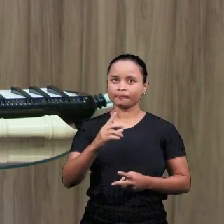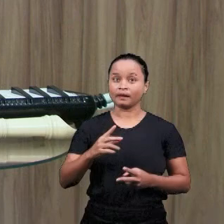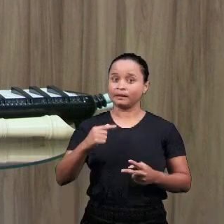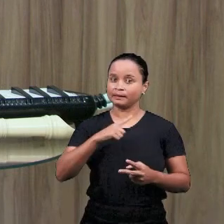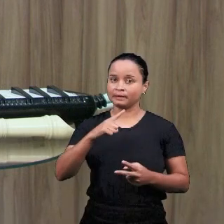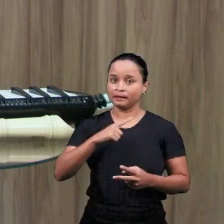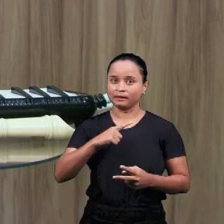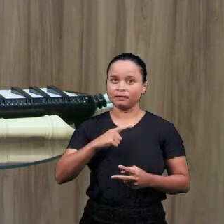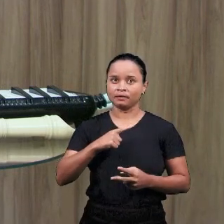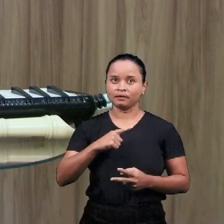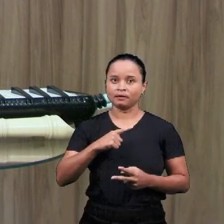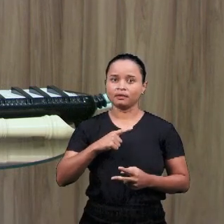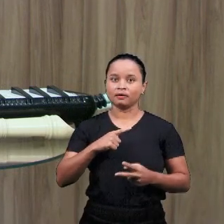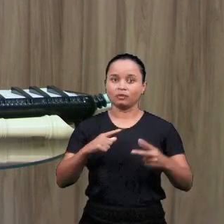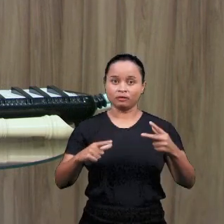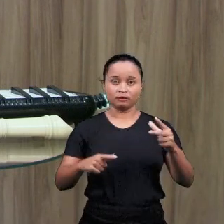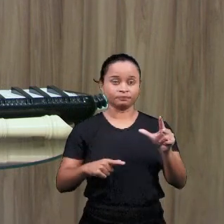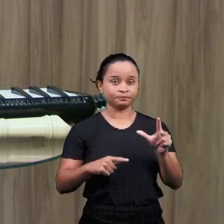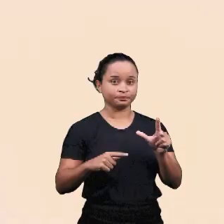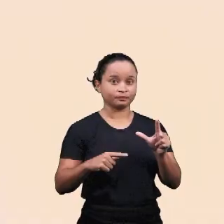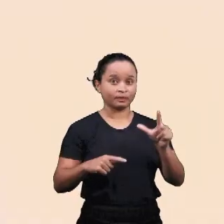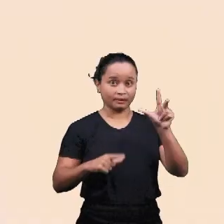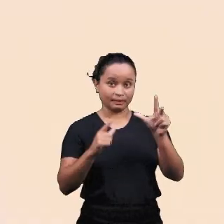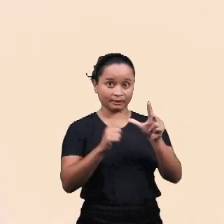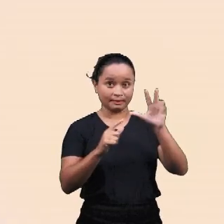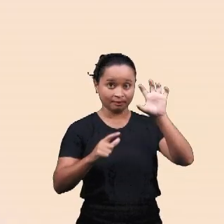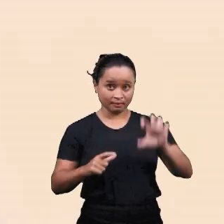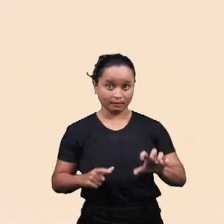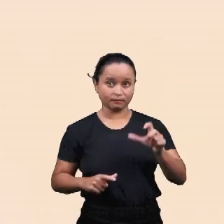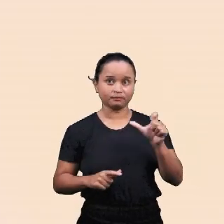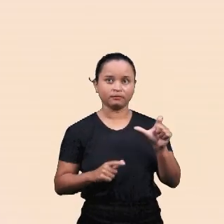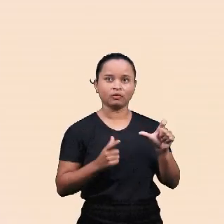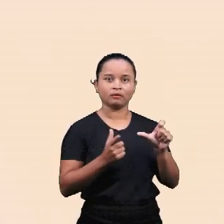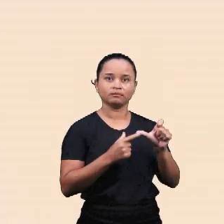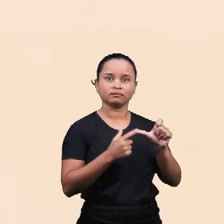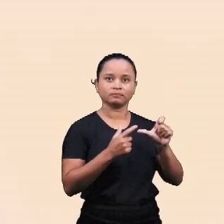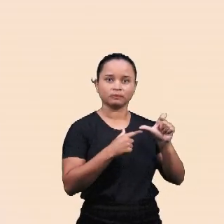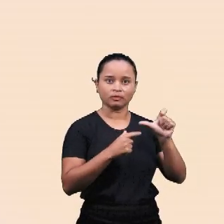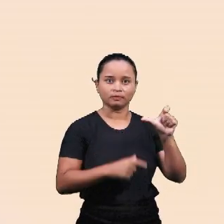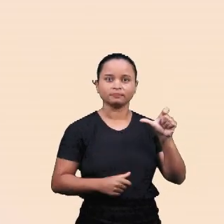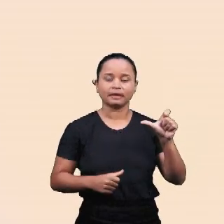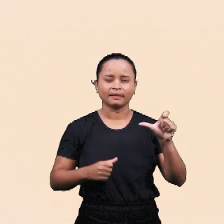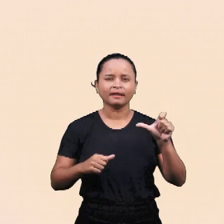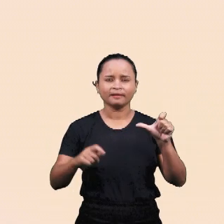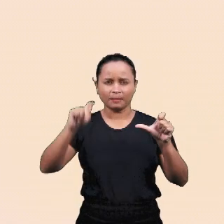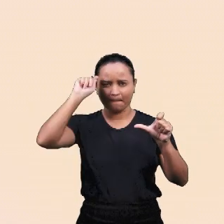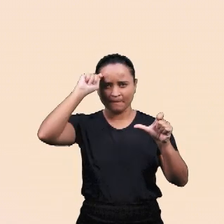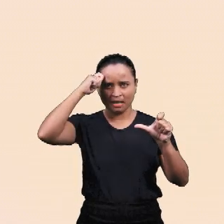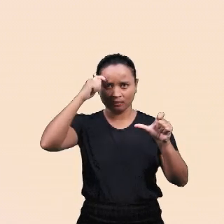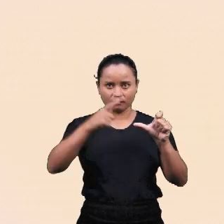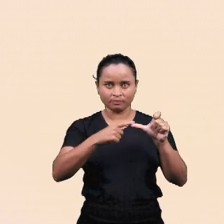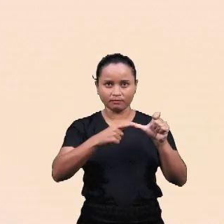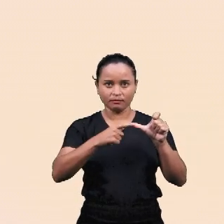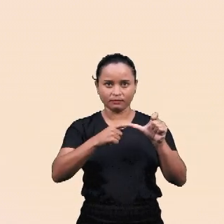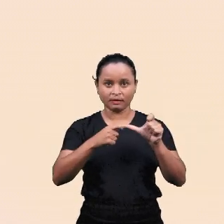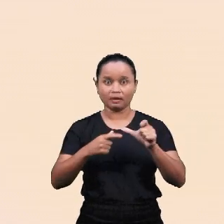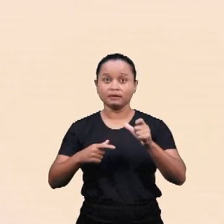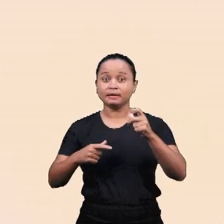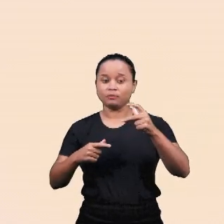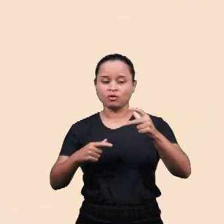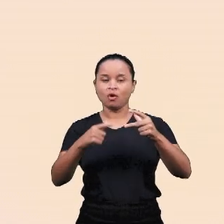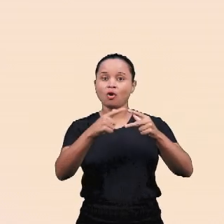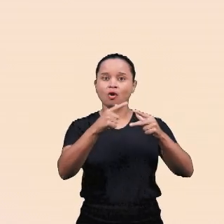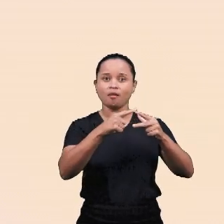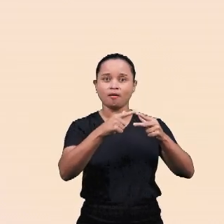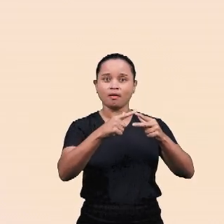qui est positionnée dans la partie supérieure. On va boucher le trou de derrière et les deux trous en haut